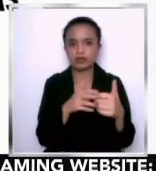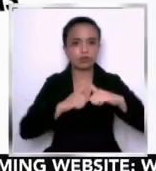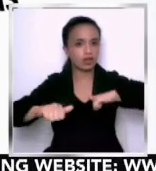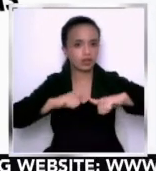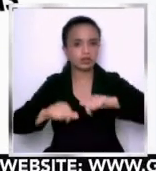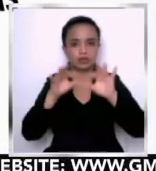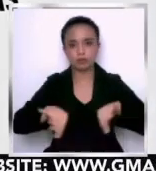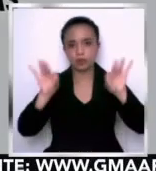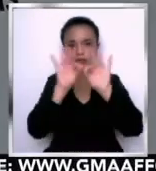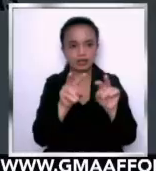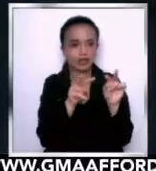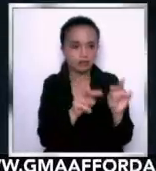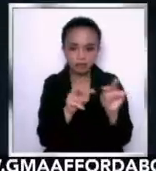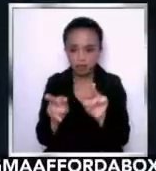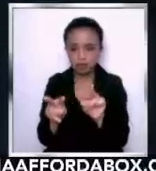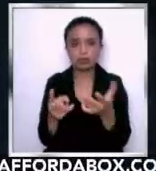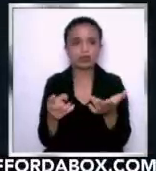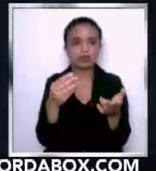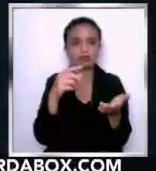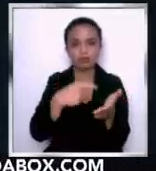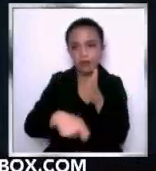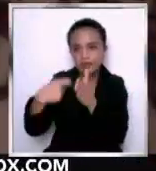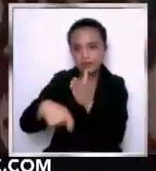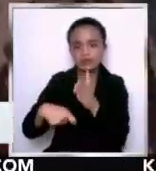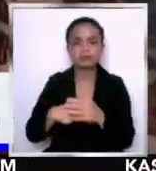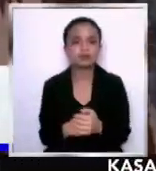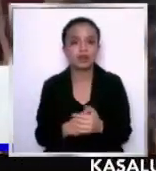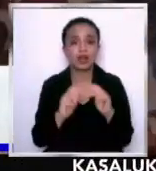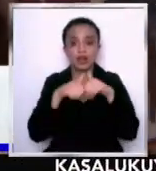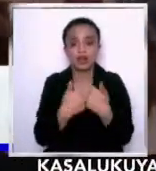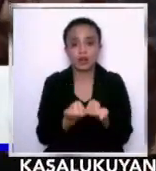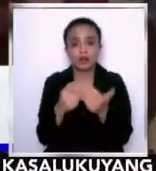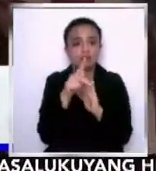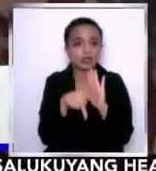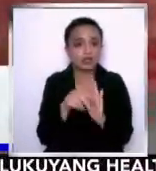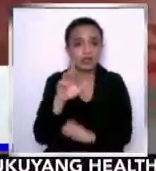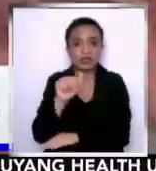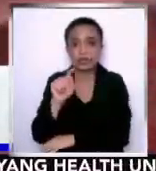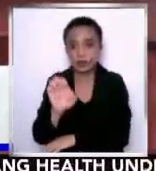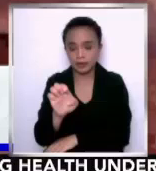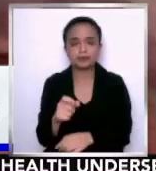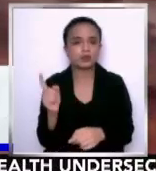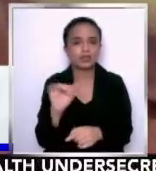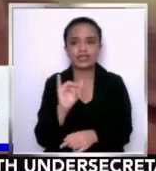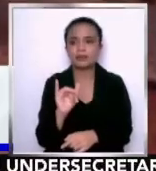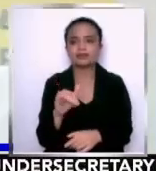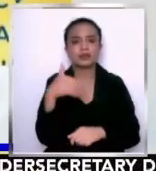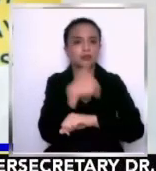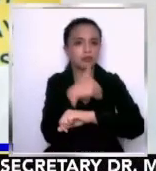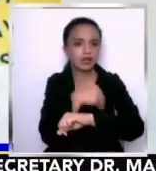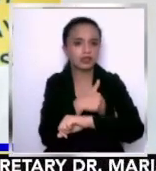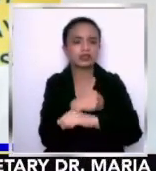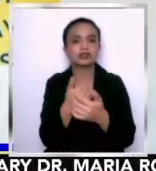presyo ng mga bilihin sa bansa. Sa paggalaw ng key policy rate, itinatakda nito ang direksyon ng iba pang rates tulad ng bank lending rates.